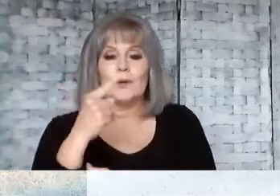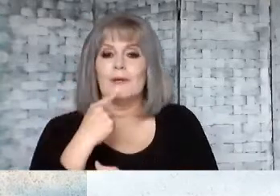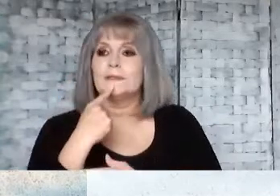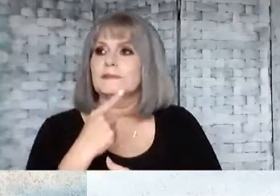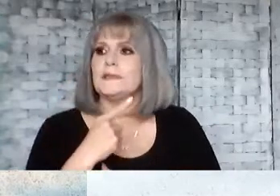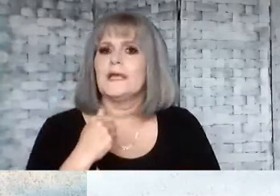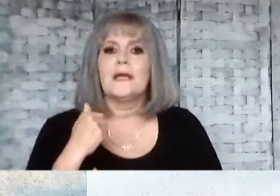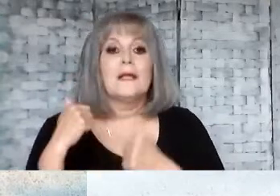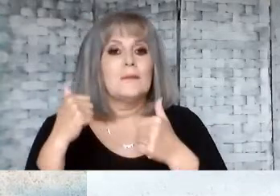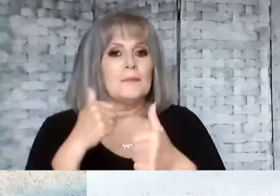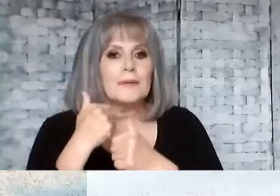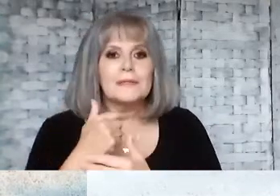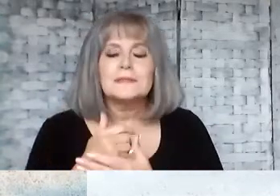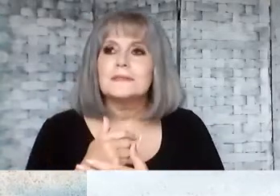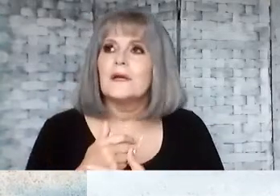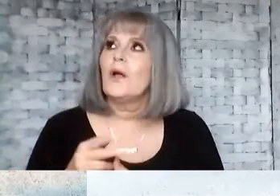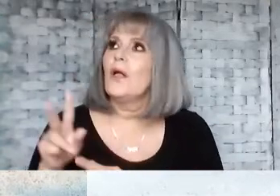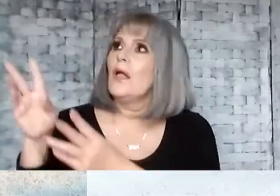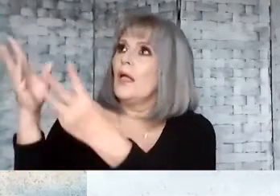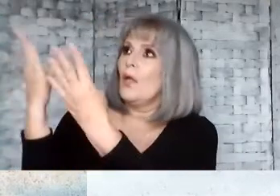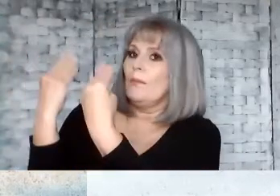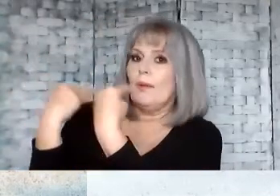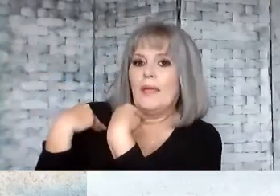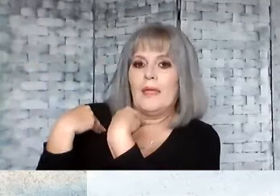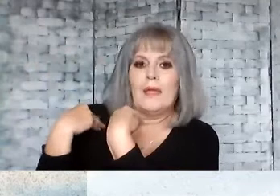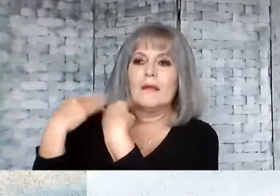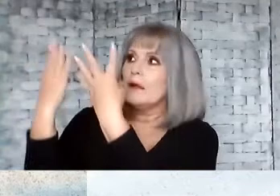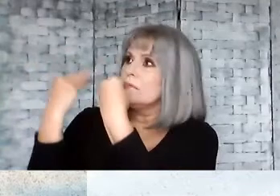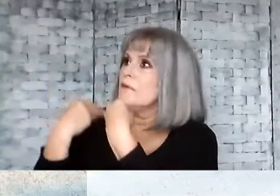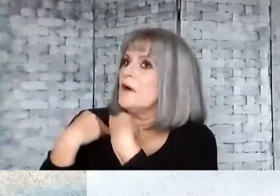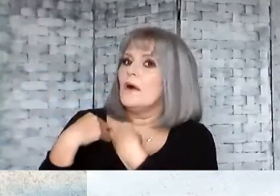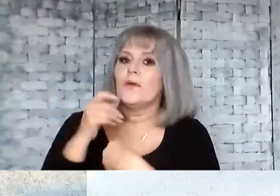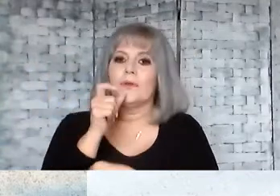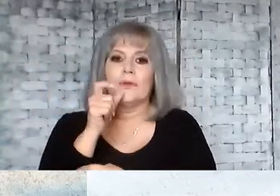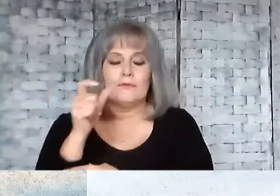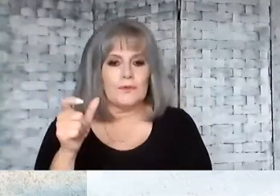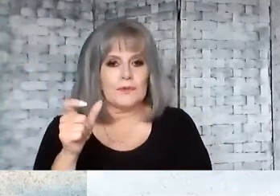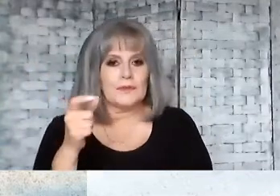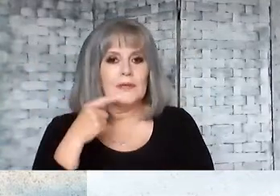mense wat gehoorzaam geword het aan die geloof. Wie is hulle?